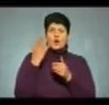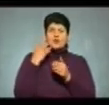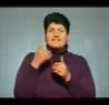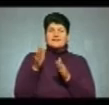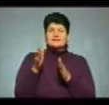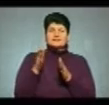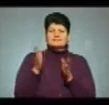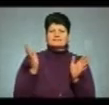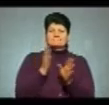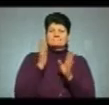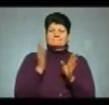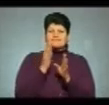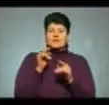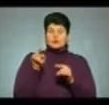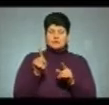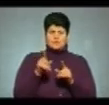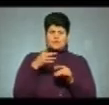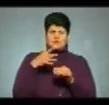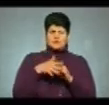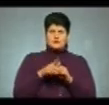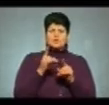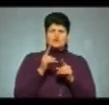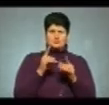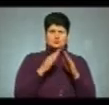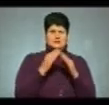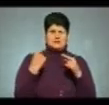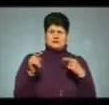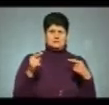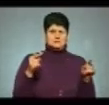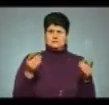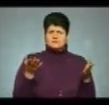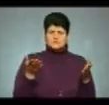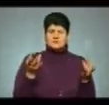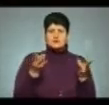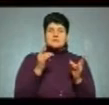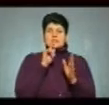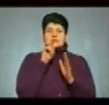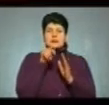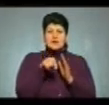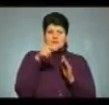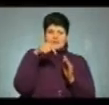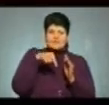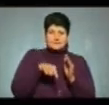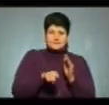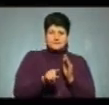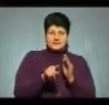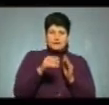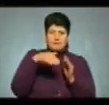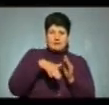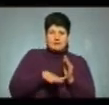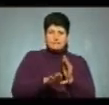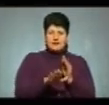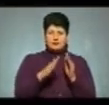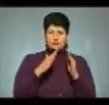кімнати. Для того, щоб зрозуміти, чому будинки настільки відрізняються, треба заглянути під землю, підвальну частину